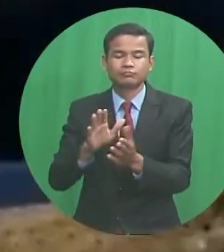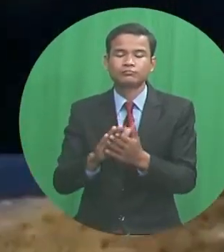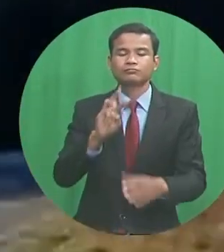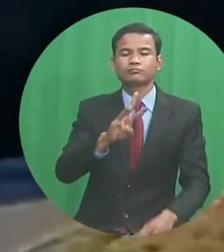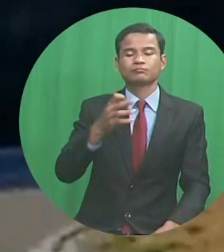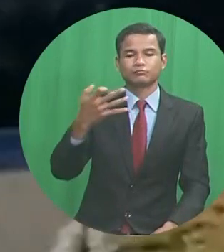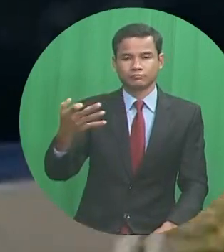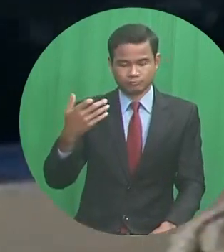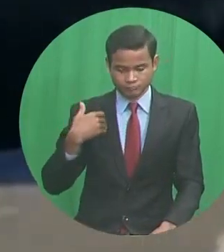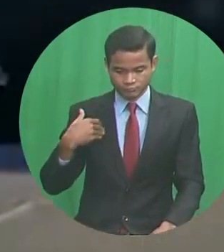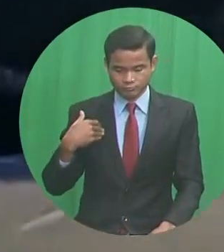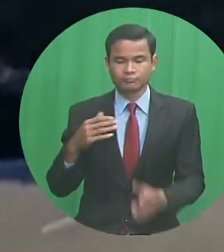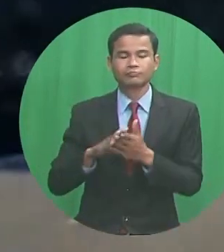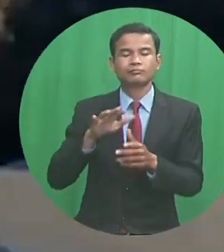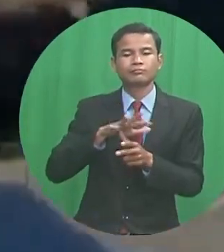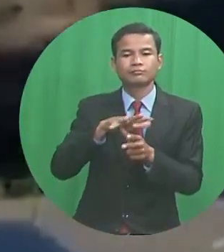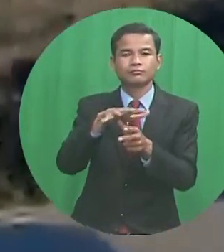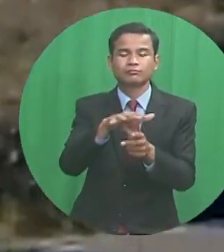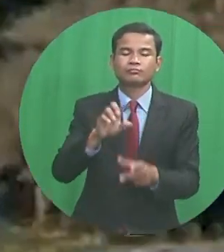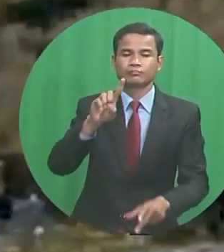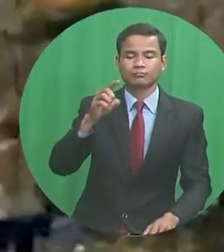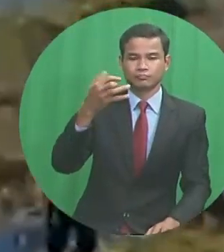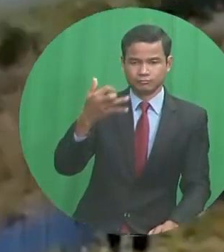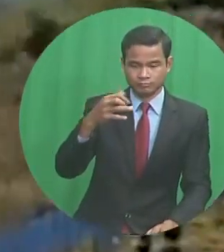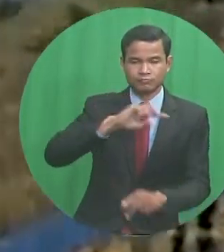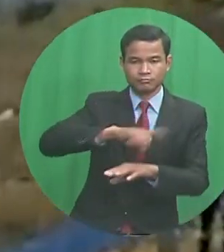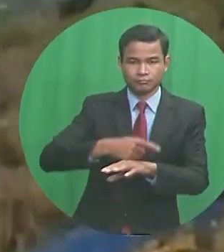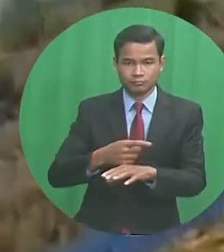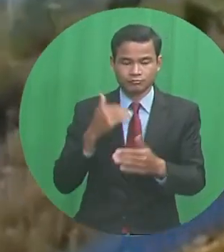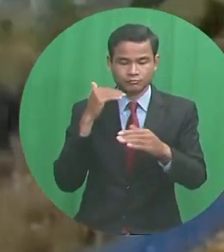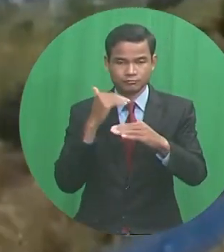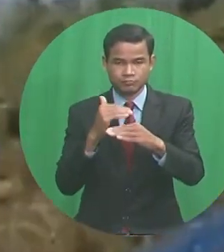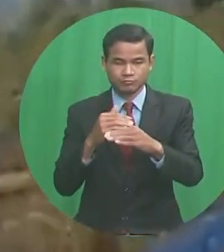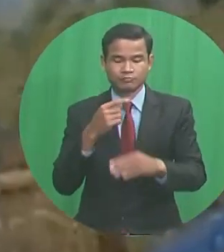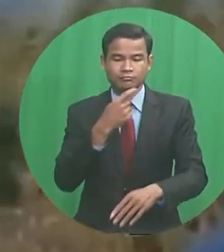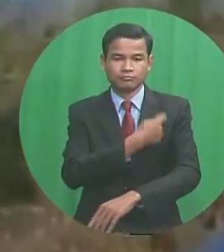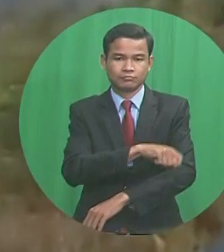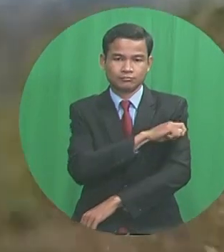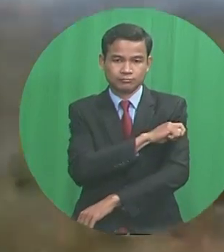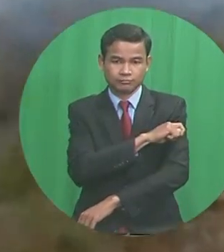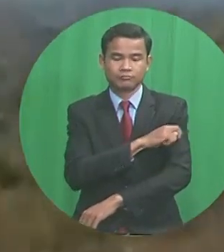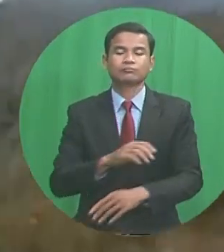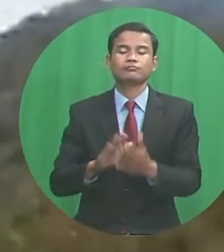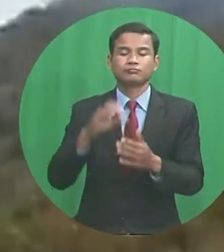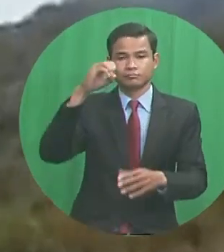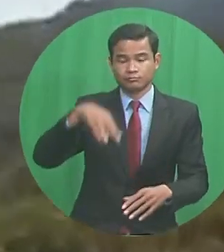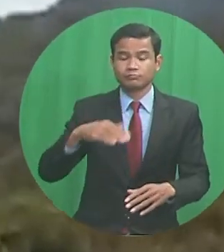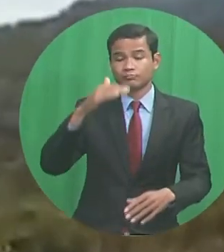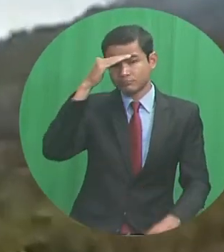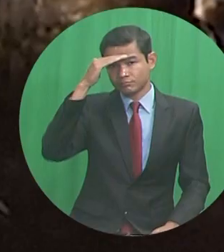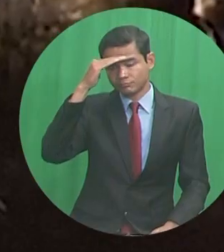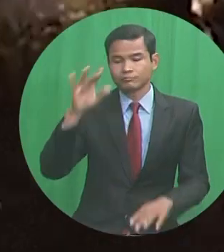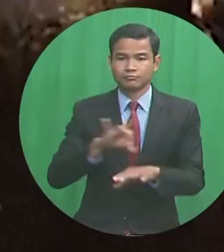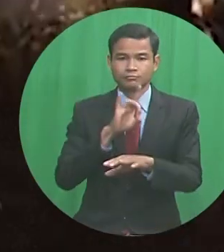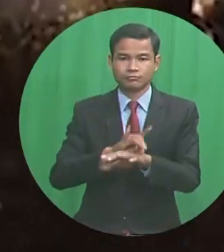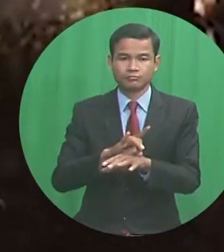គ្រឿងអំឡុងពេលហោះហើរ17ម៉ោងនៅលើតំបន់ជិតព្រំដែនប្រទេសអេស្ប៉ាញផងដែរចំណែកការពីថ្ងៃសៅរ៍នេះដែរស្របពេល